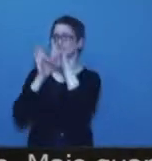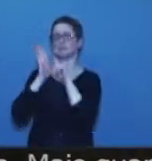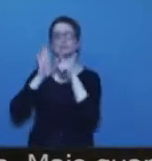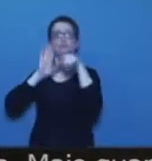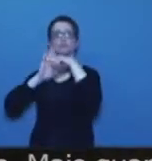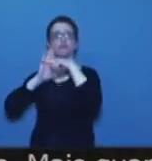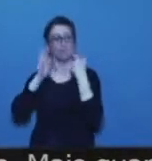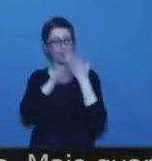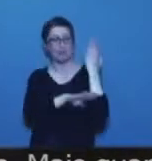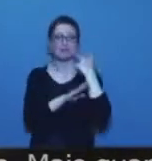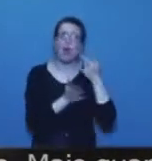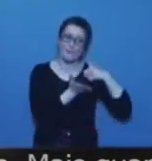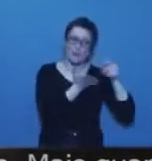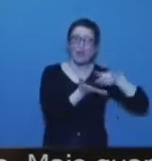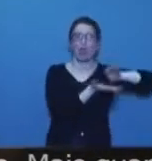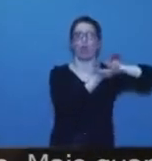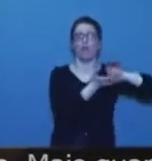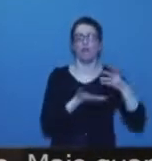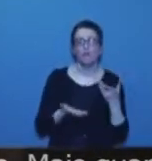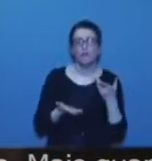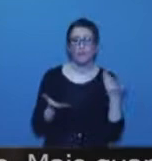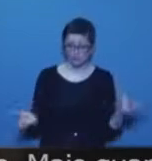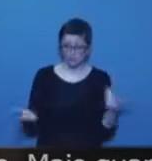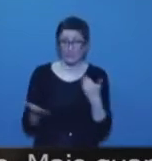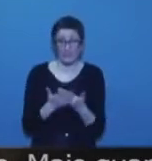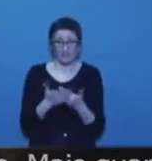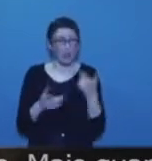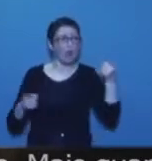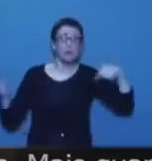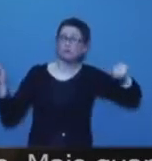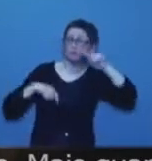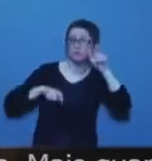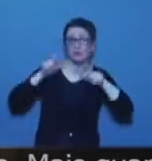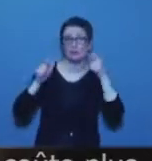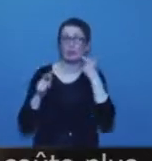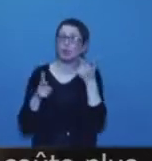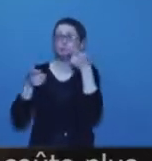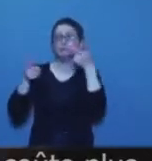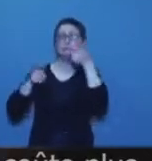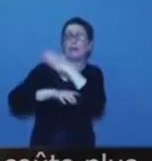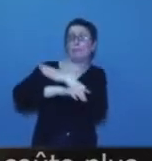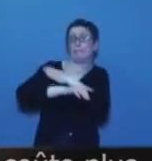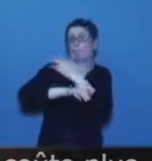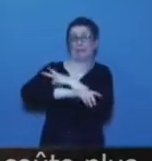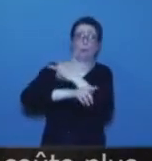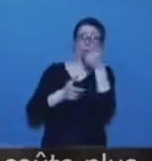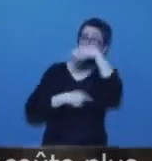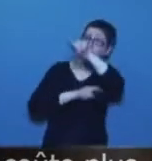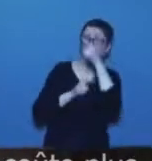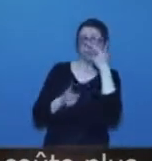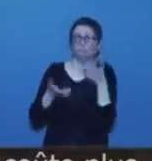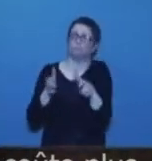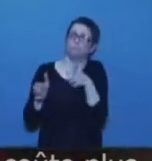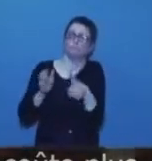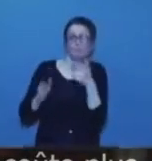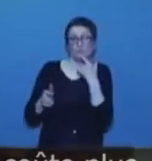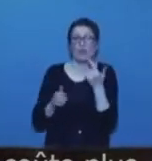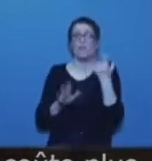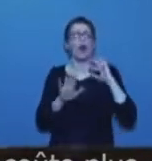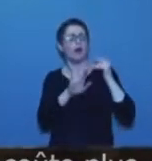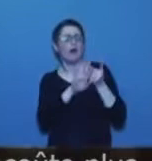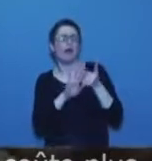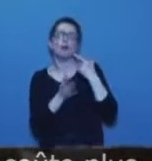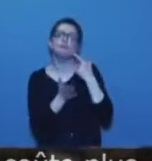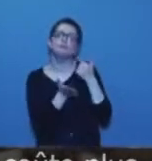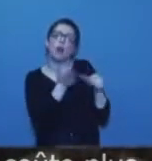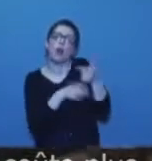travail. Et évidemment, les autres passent leur temps à essayer de vous les payer moins cher, les heures supplémentaires. Et jusque-là, c'était 25%. Et